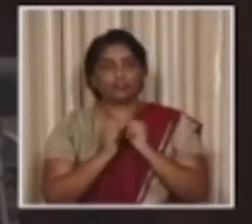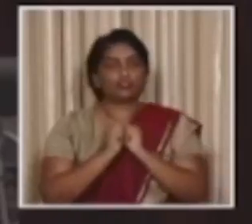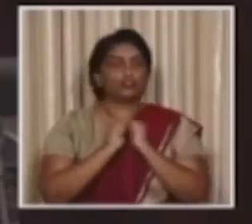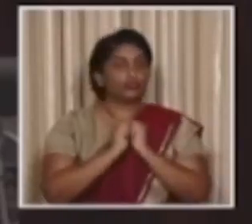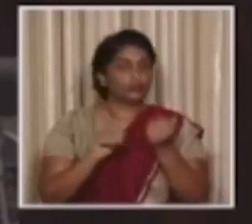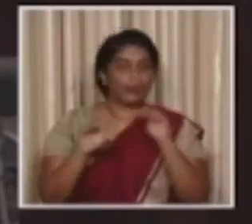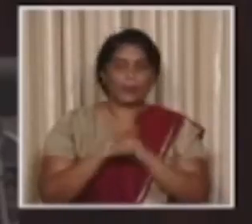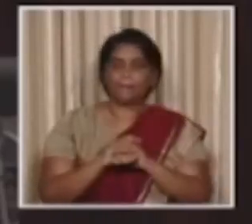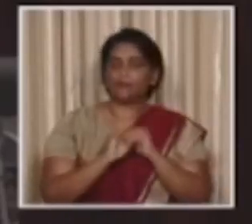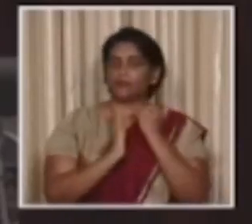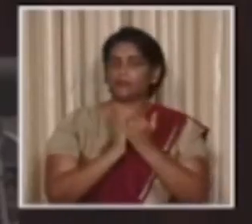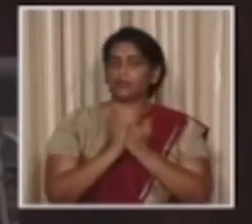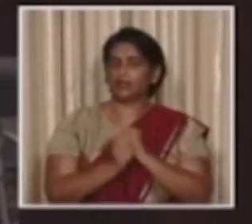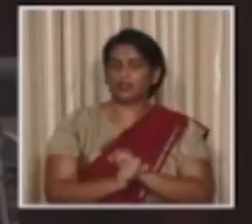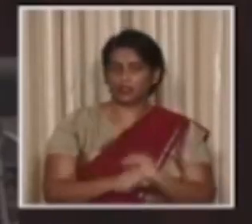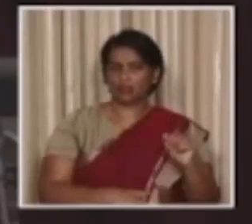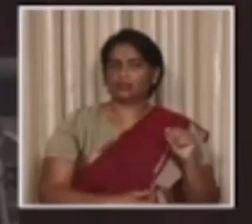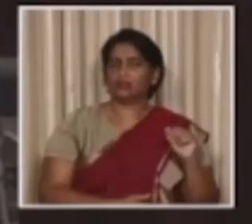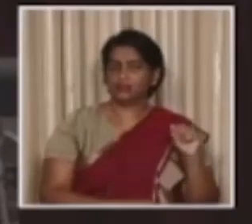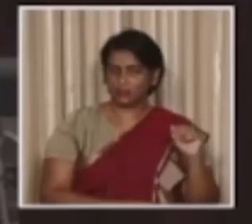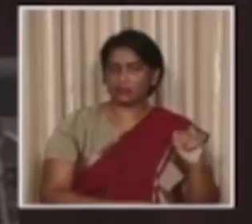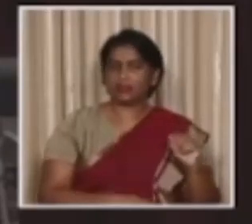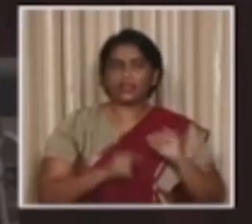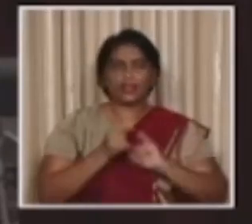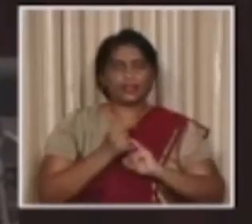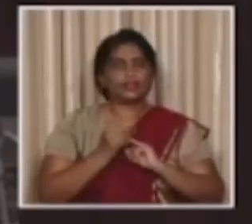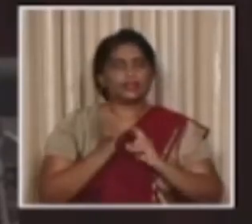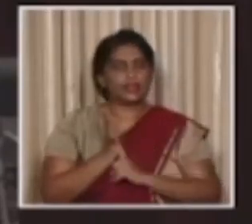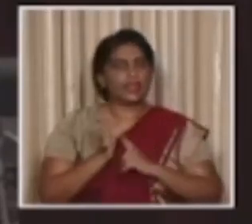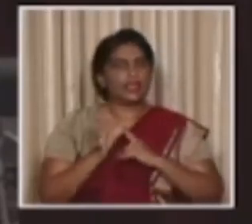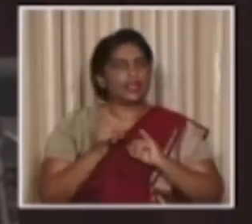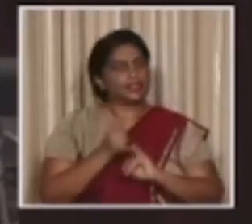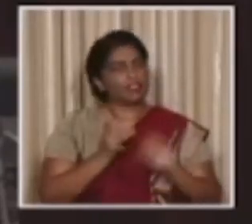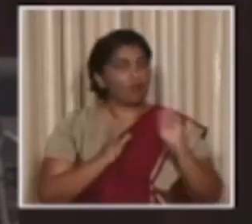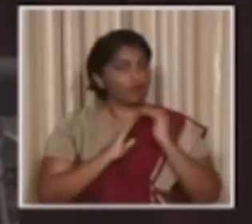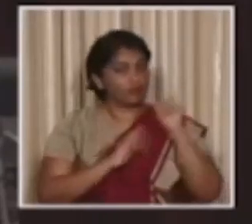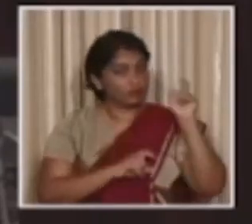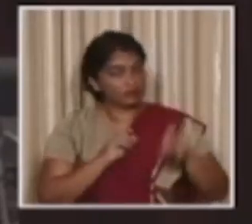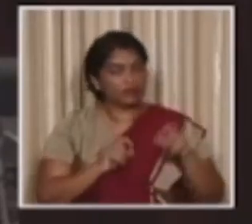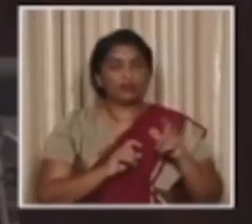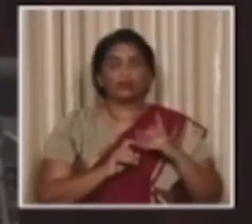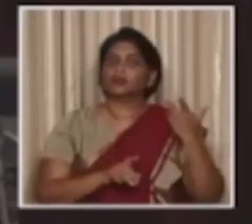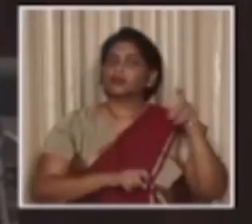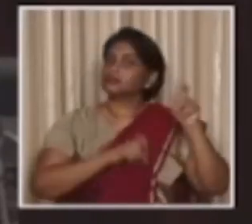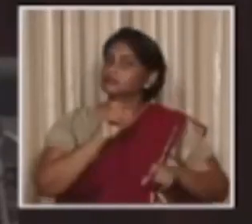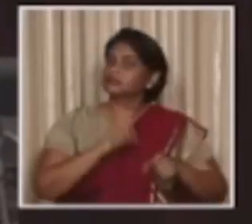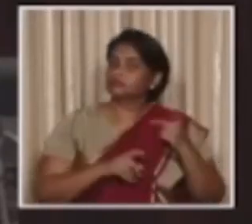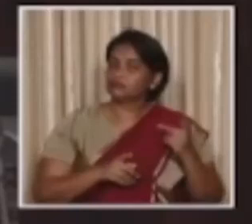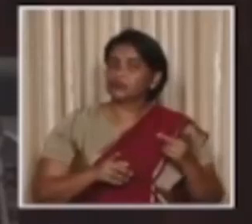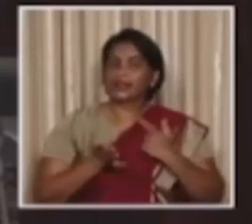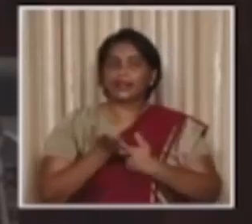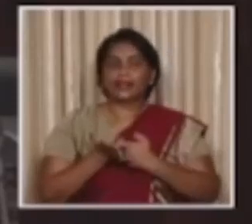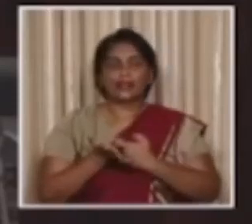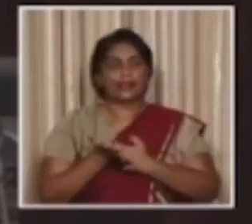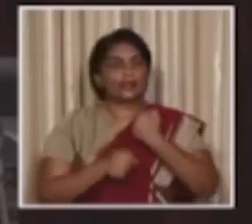ගැනීමේ පරිපාටියක් නැතිවීම තුළ SLA සොපිසර්ස්ලා එහෙම නැත්නම් මේ පරිපාලන සේවයේ නිලධාරී සහ